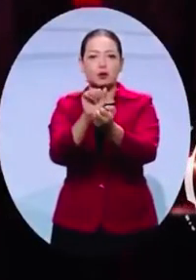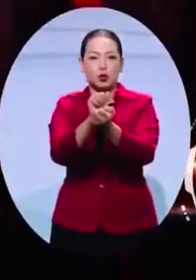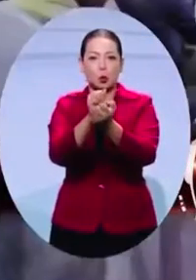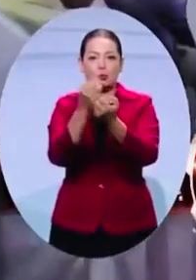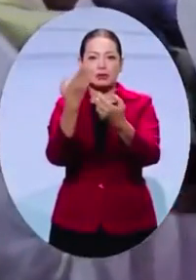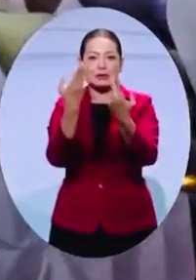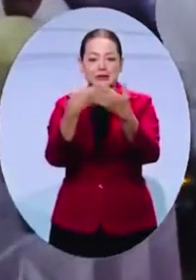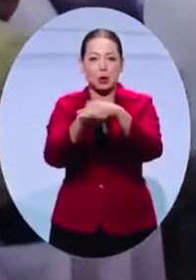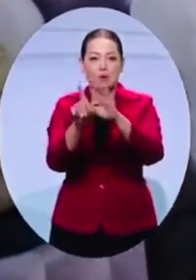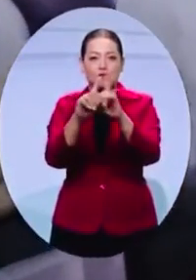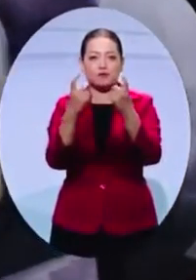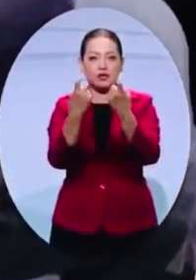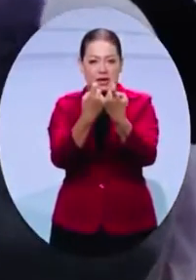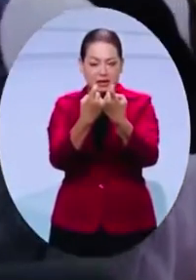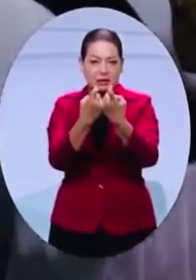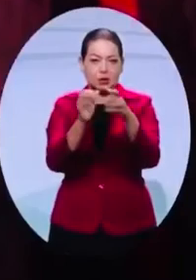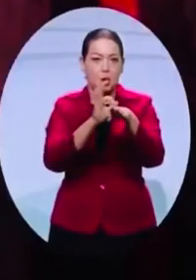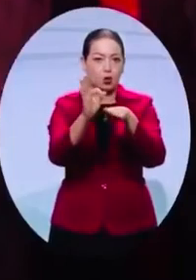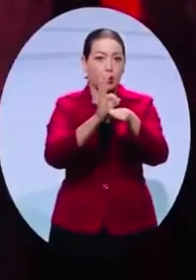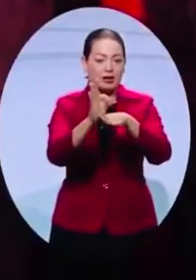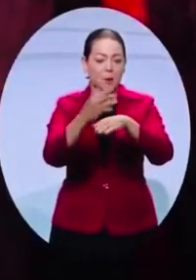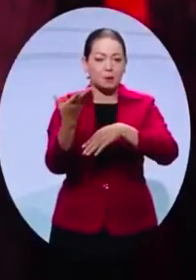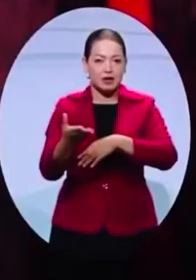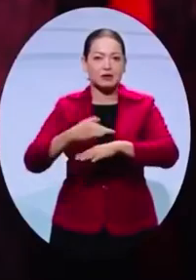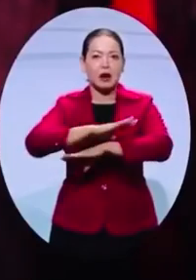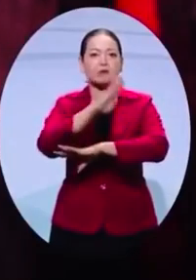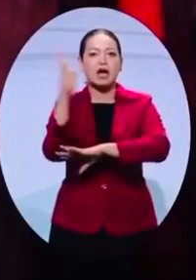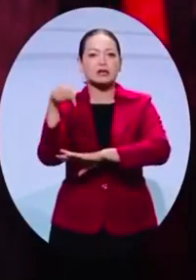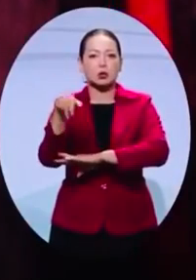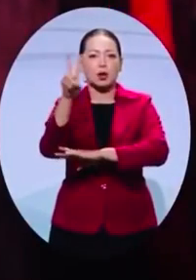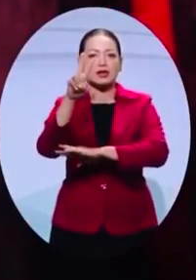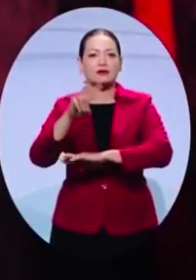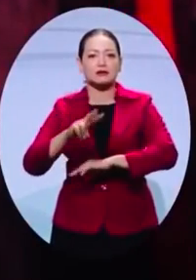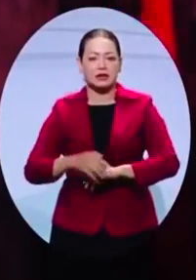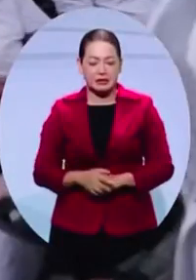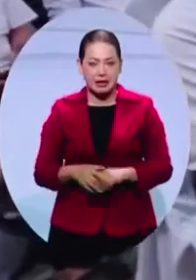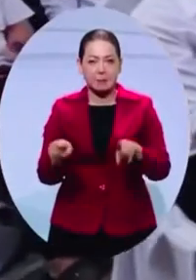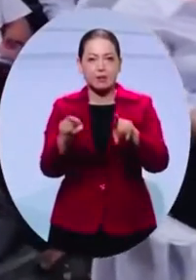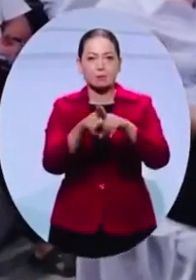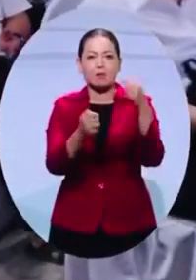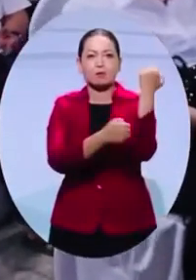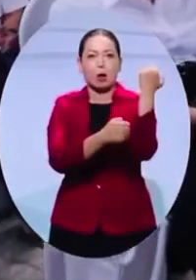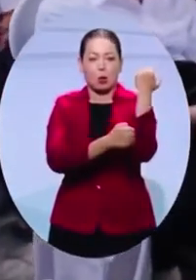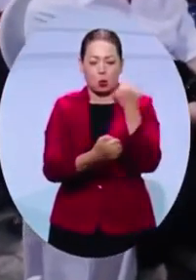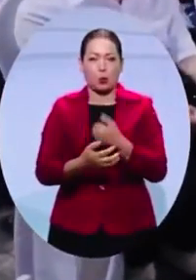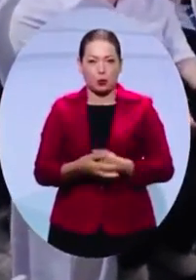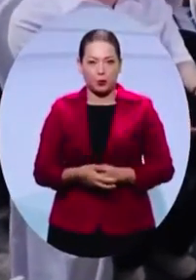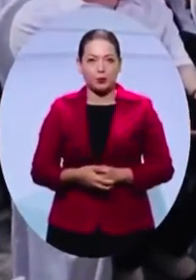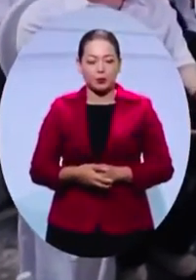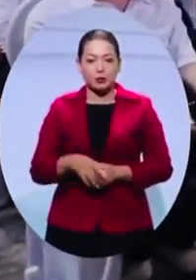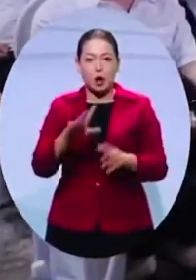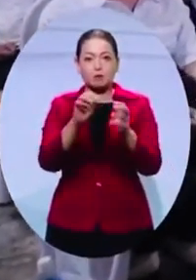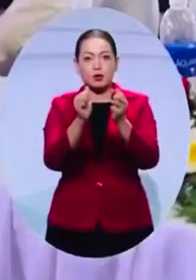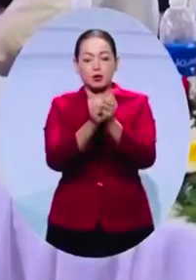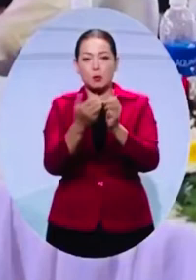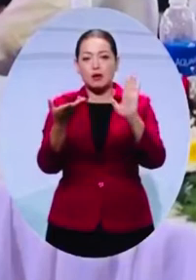từ truyền thống đến hiện đại, dây chuyền sản xuất dành cho ngành gỗ và những sản phẩm độc đáo bằng gỗ. Với khát khao được đóng góp cũng như chung tay đưa